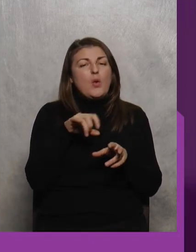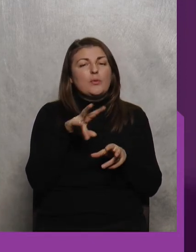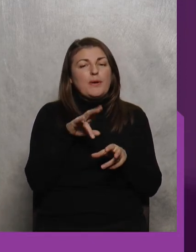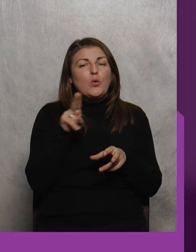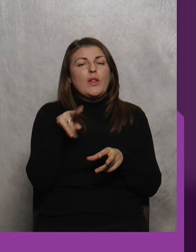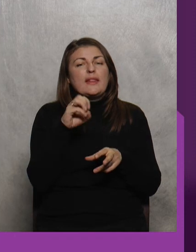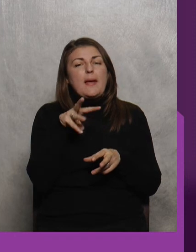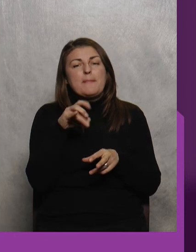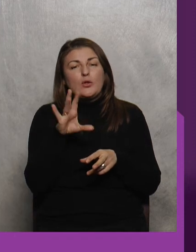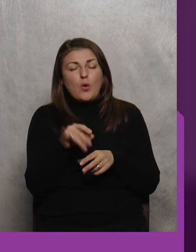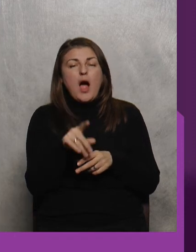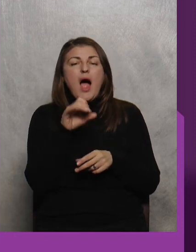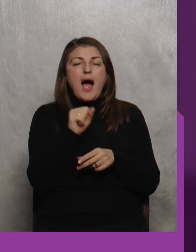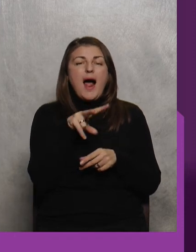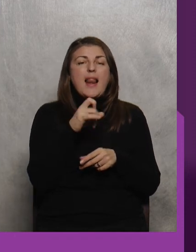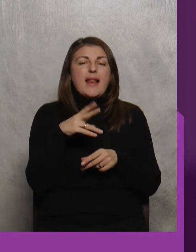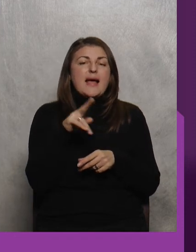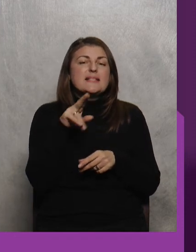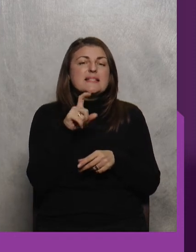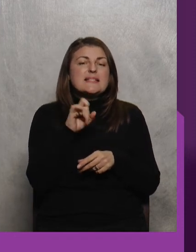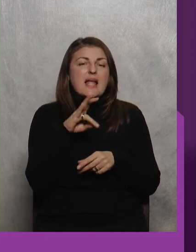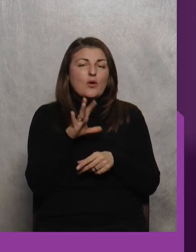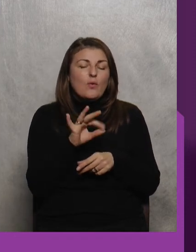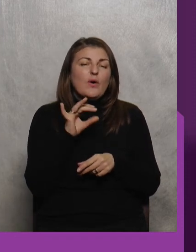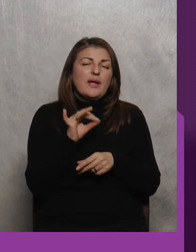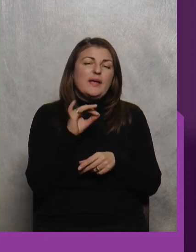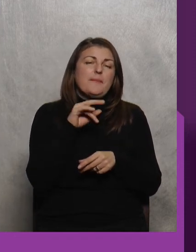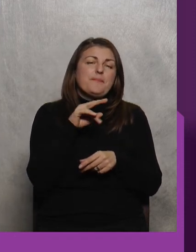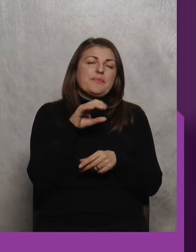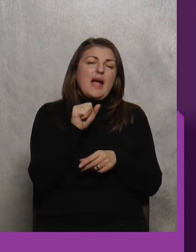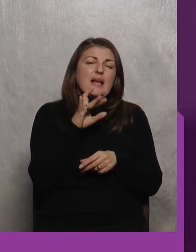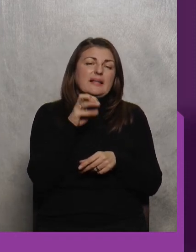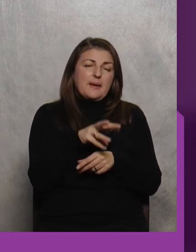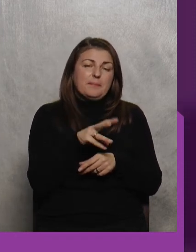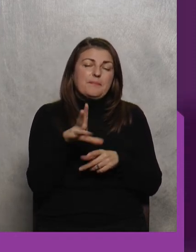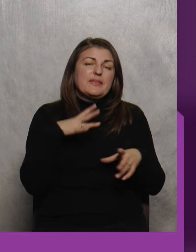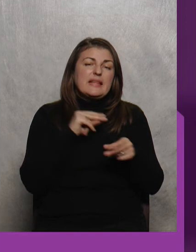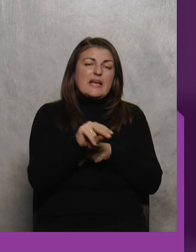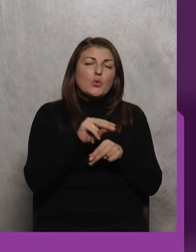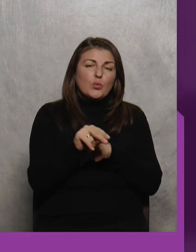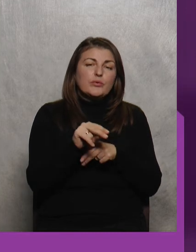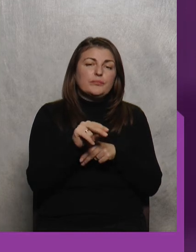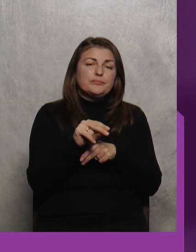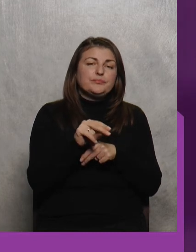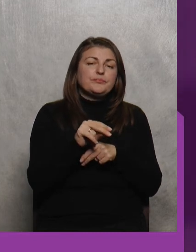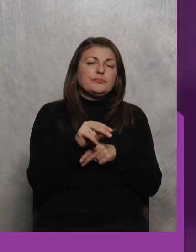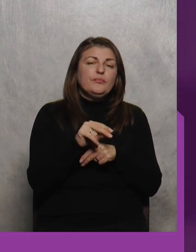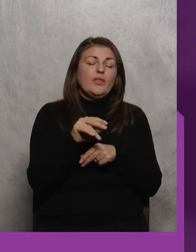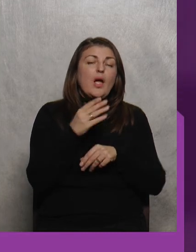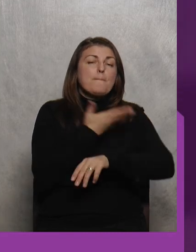Людмилу Деменко, а Лілія Занько і Пісьмак Артем тренують